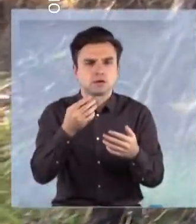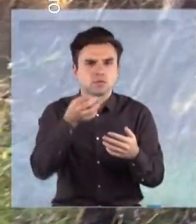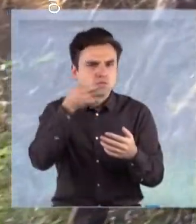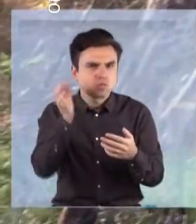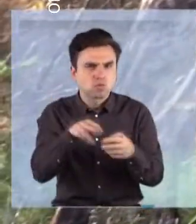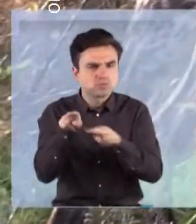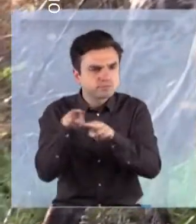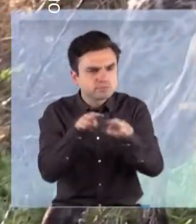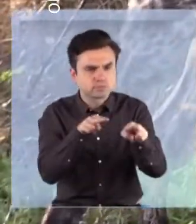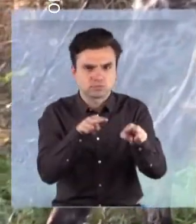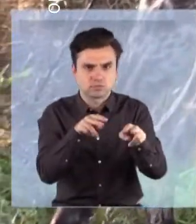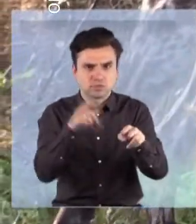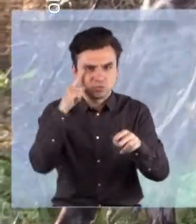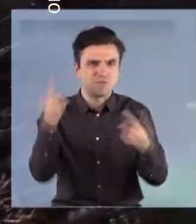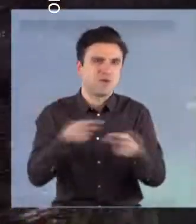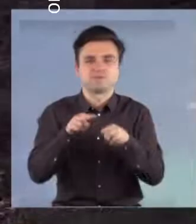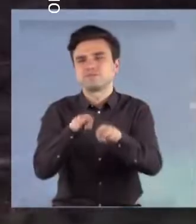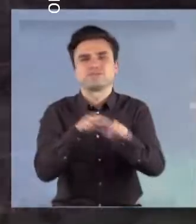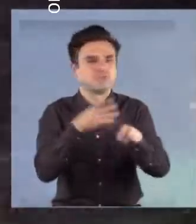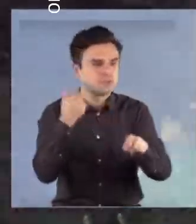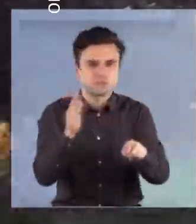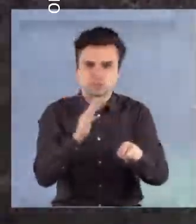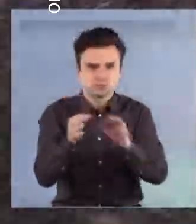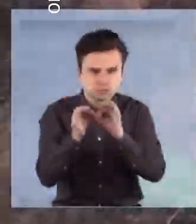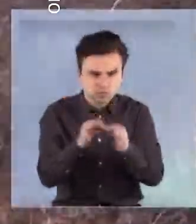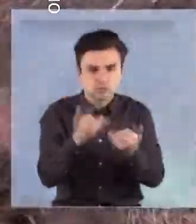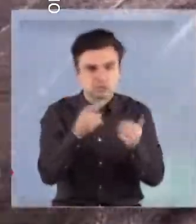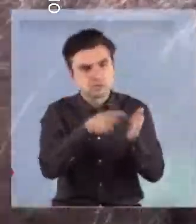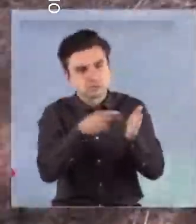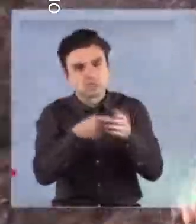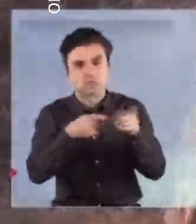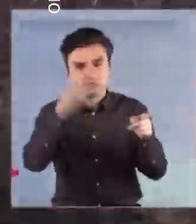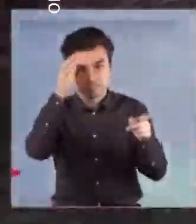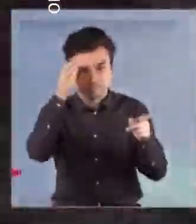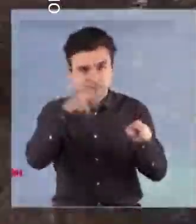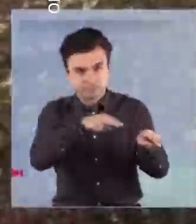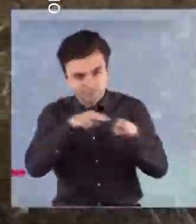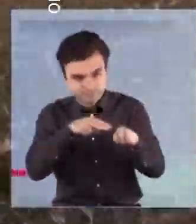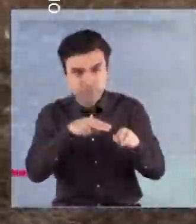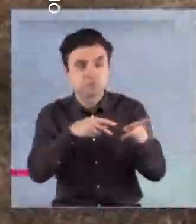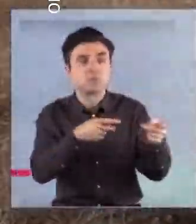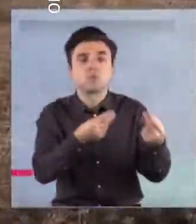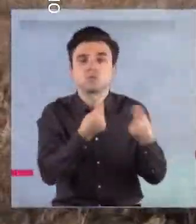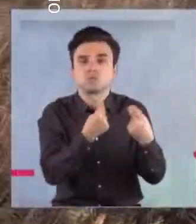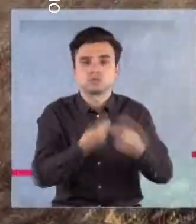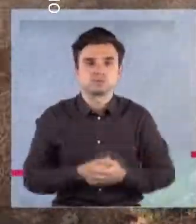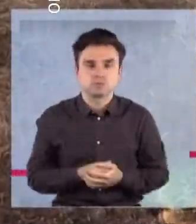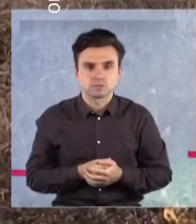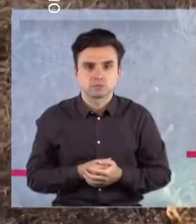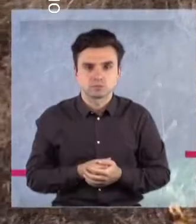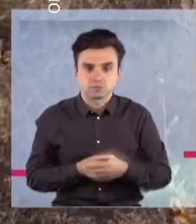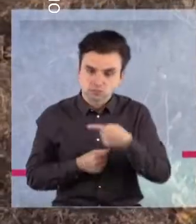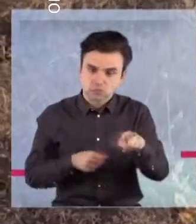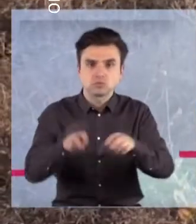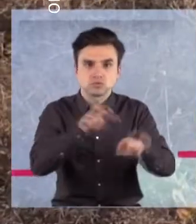досвідченого аркана, вийти на звіриний слід. Він обнюхує траву, у якій ховаються тварини, тому одним з головних моментів вдалого